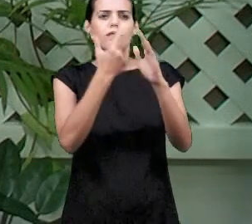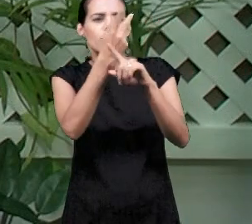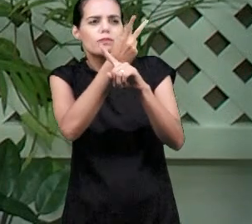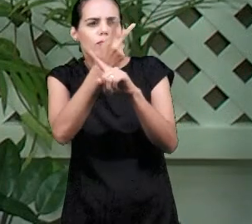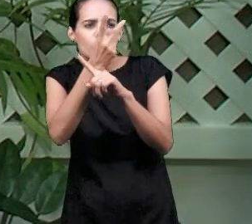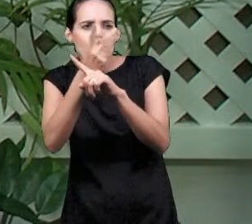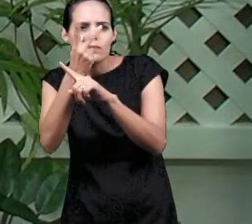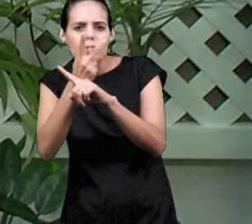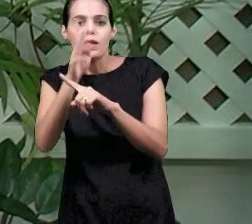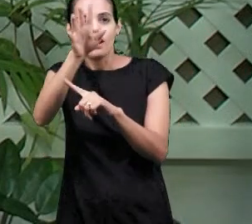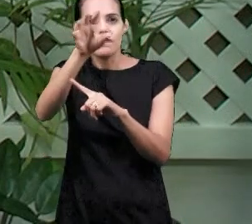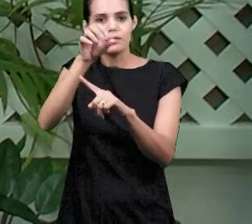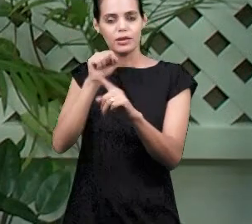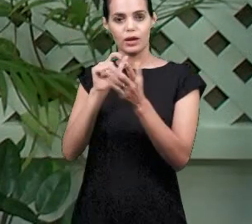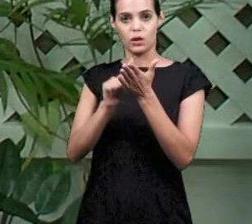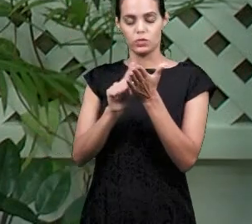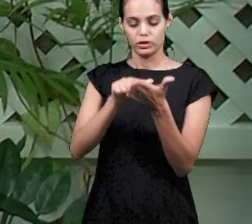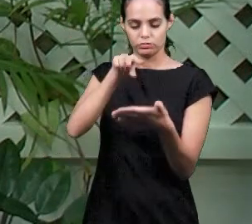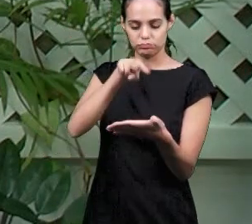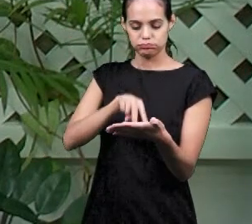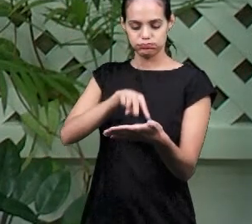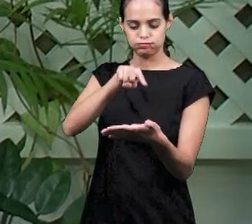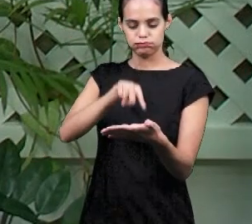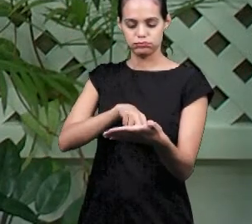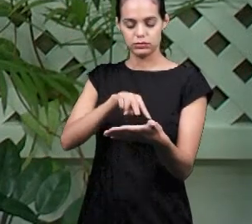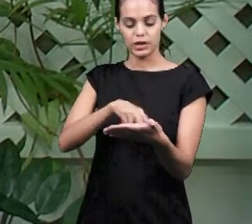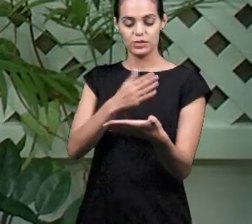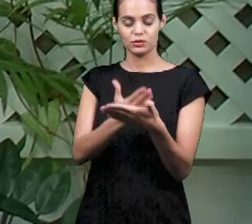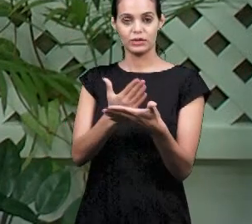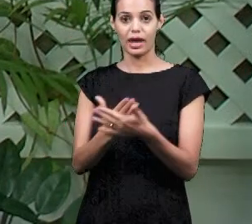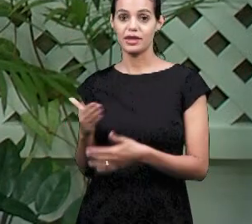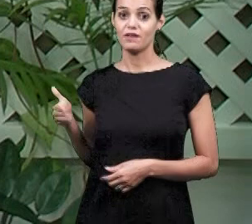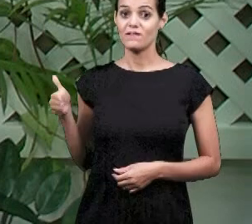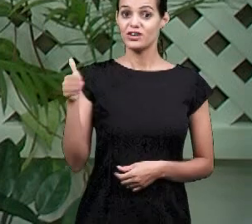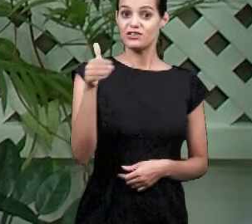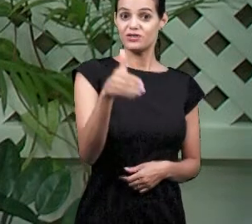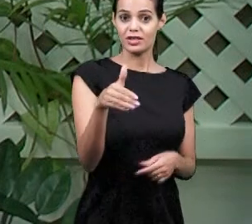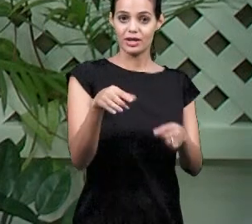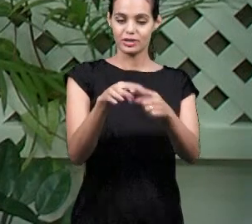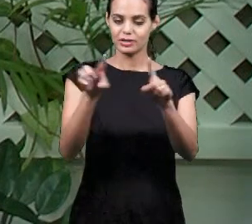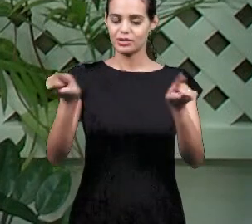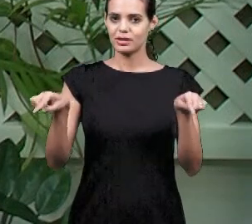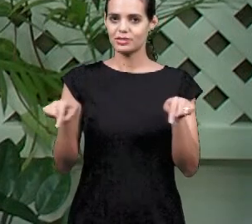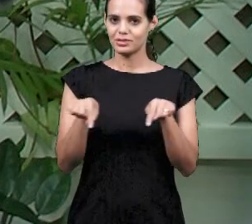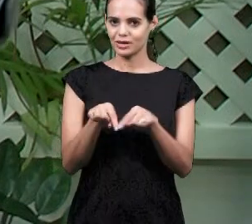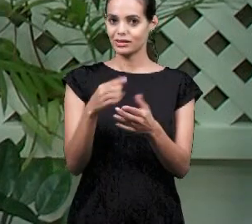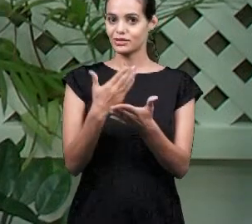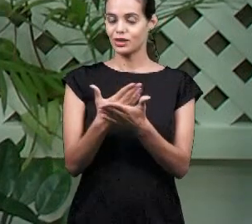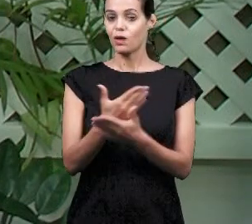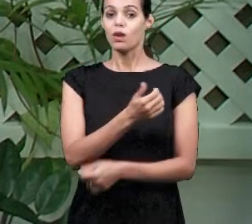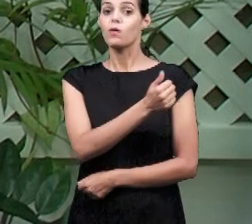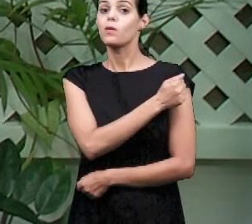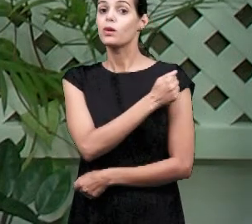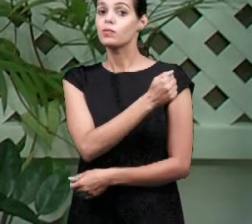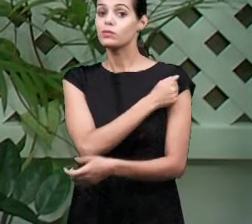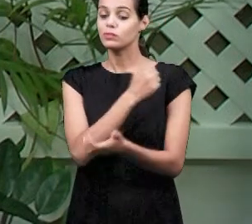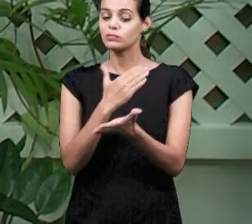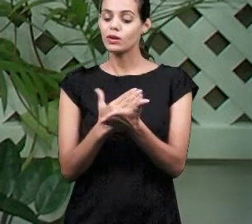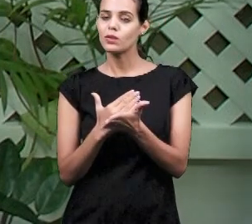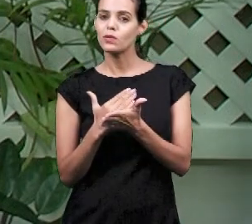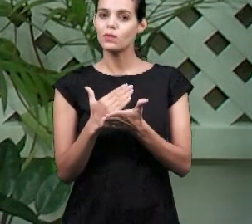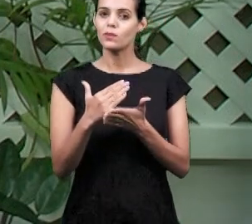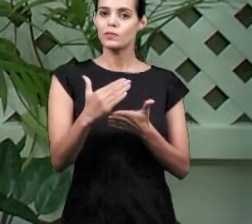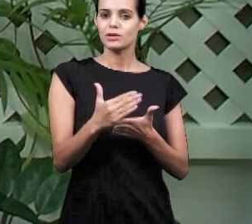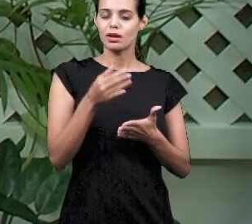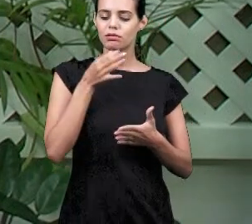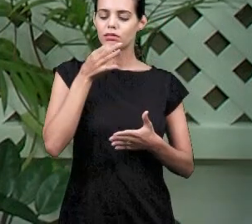de système stématogmatique. Les scientifiques vont savoir qu'est-ce que c'est ça, mais vous ne savez pas. Qu'est-ce qui se passe?